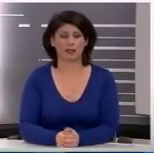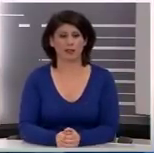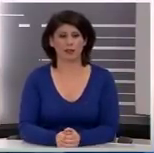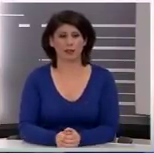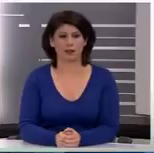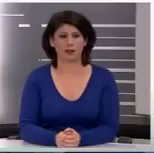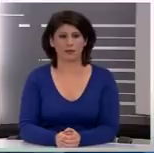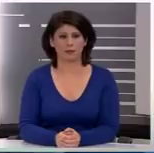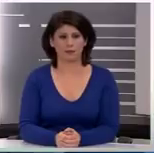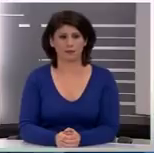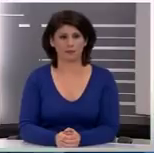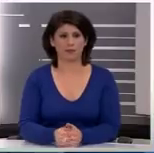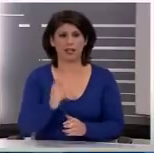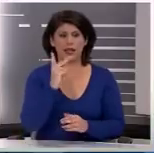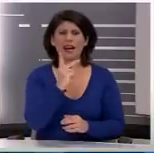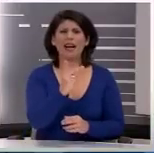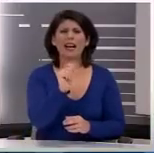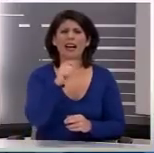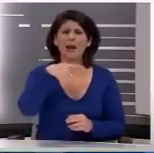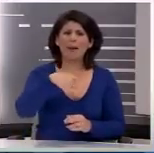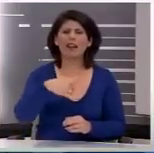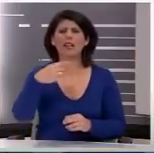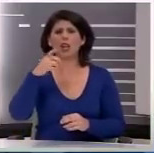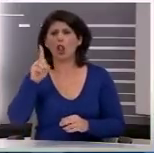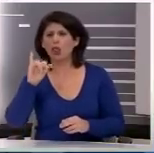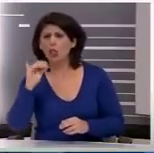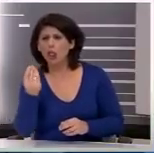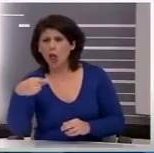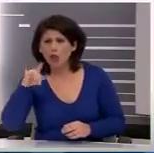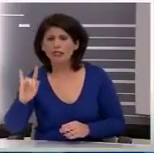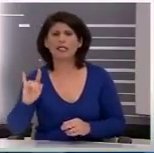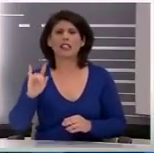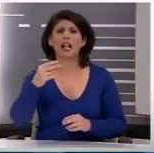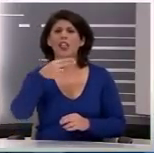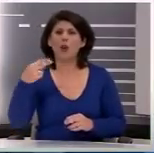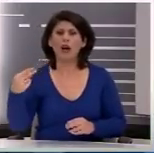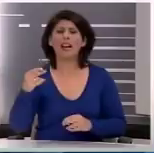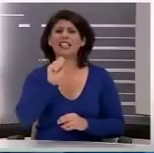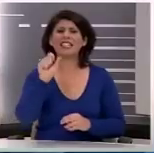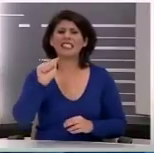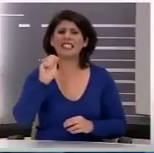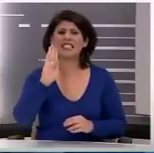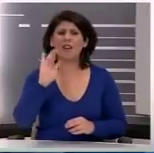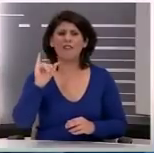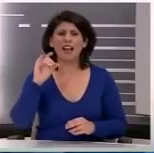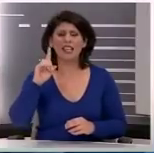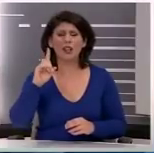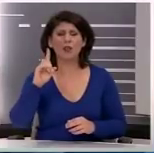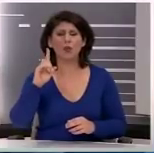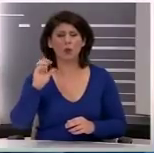Στο Καπελέρι, στο Διώτη, στο Θεοχάρη, στην Σαβαΐδου, στο